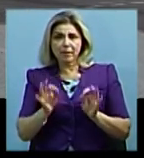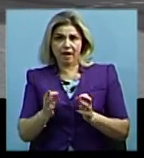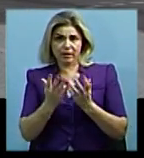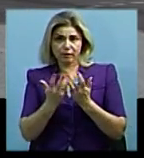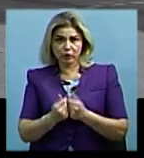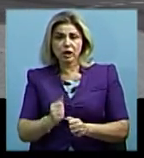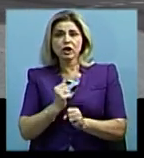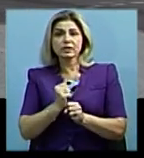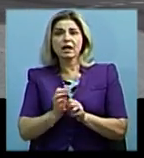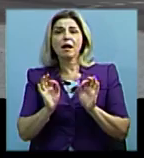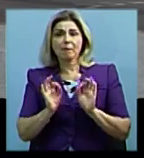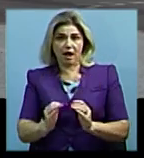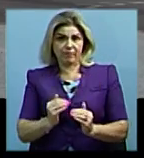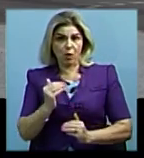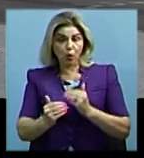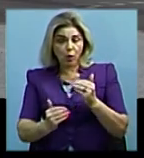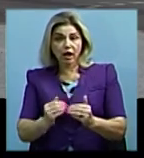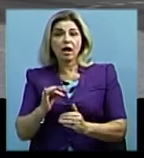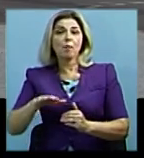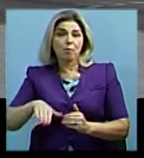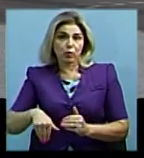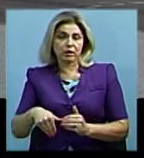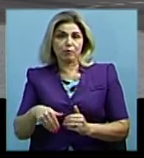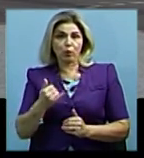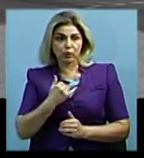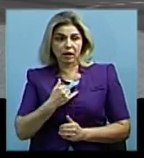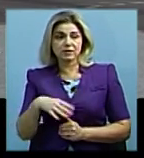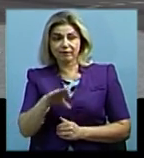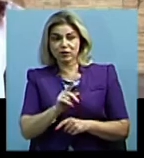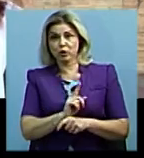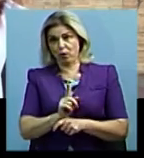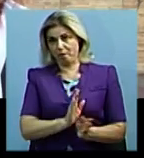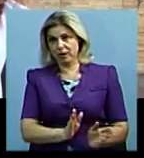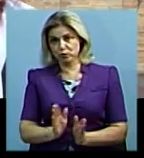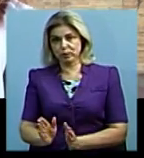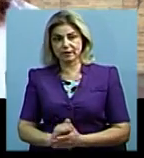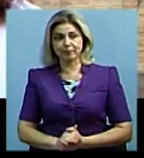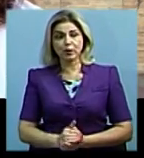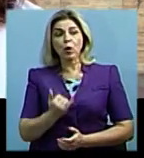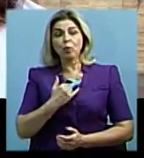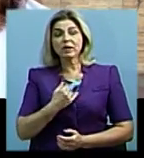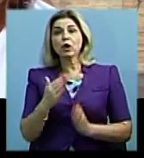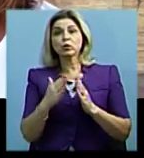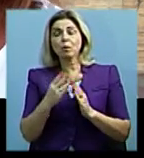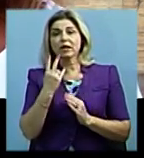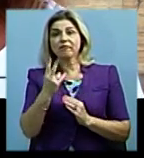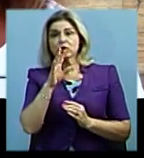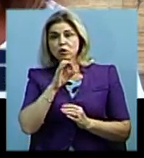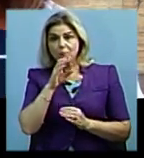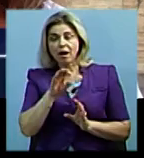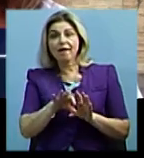зробити відповідні кроки, і потім у нас все нормалізується. У мене також вдома дві собаки, вони